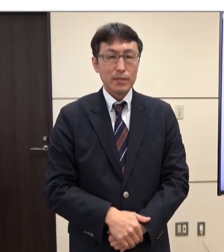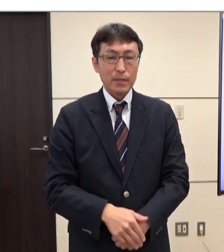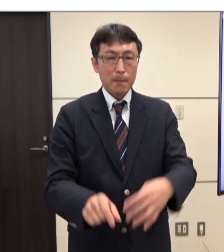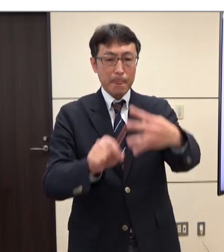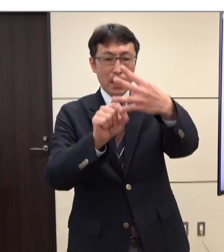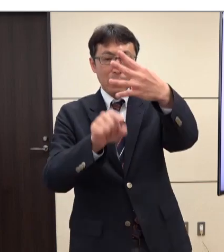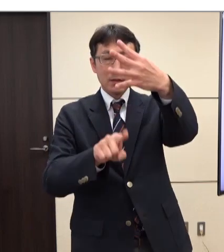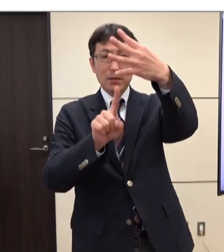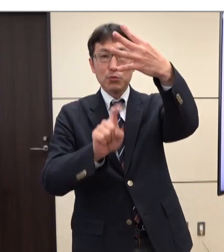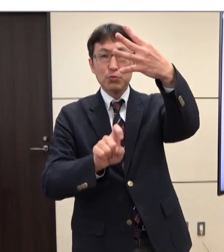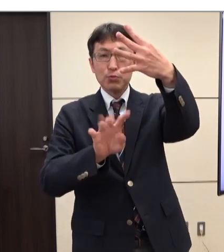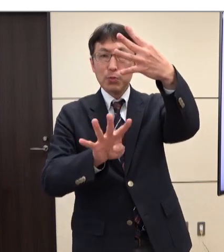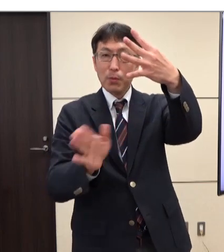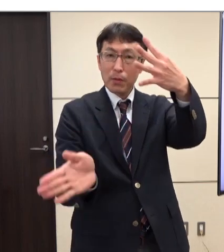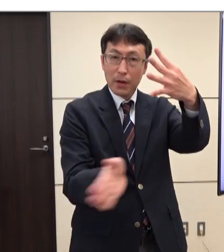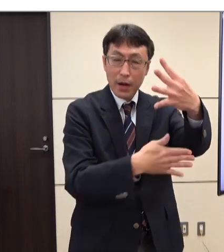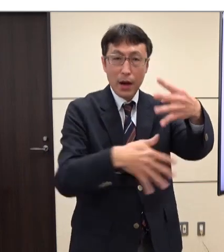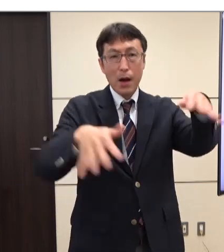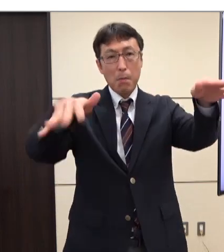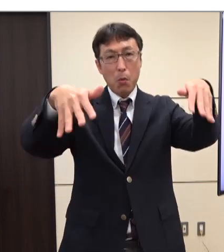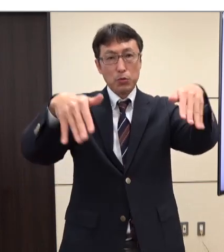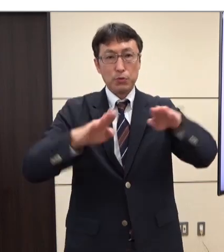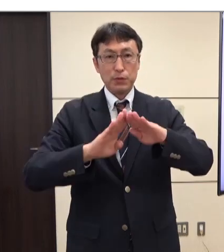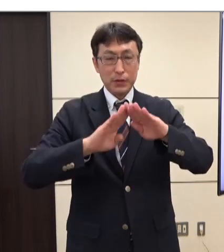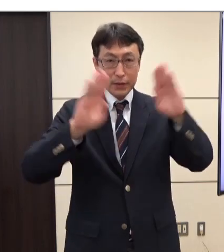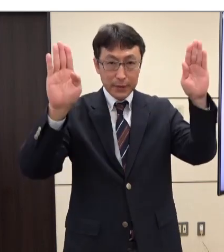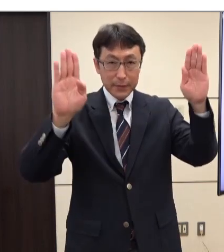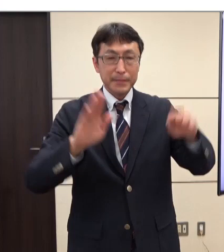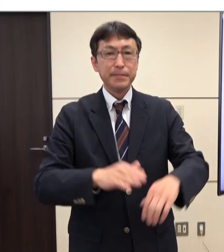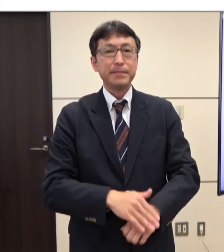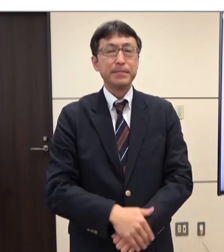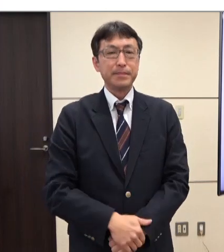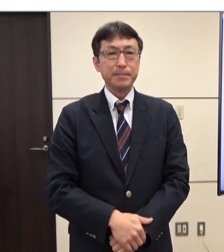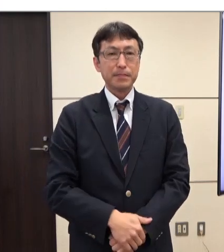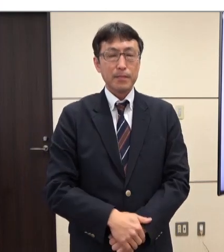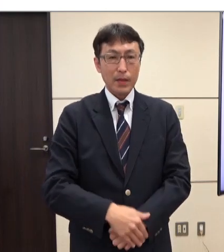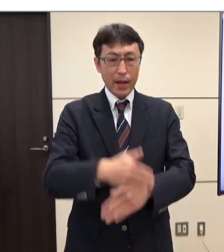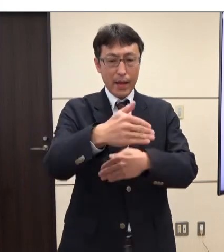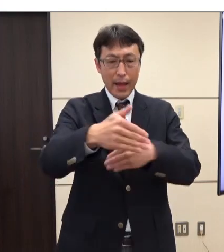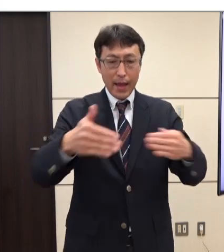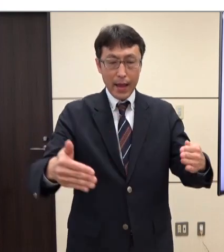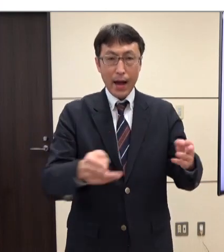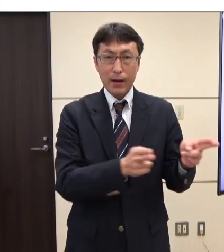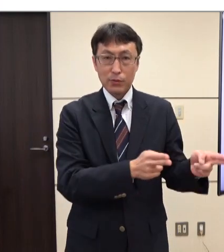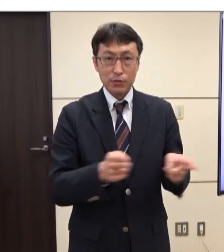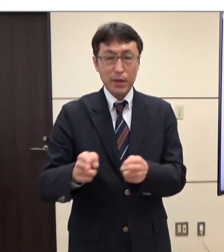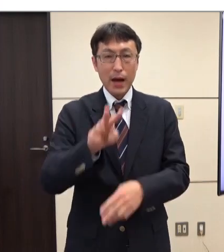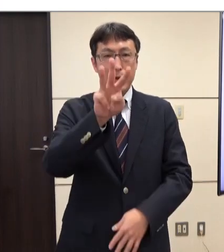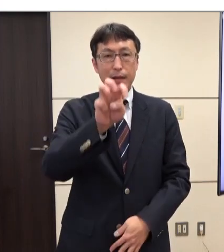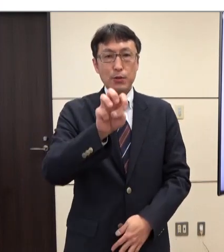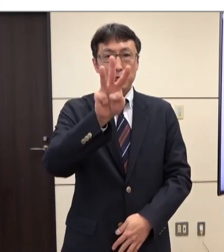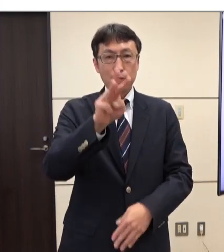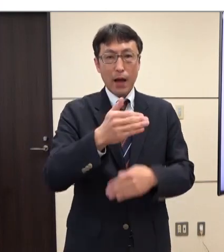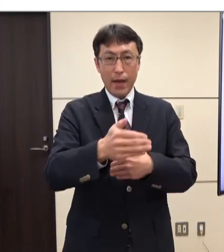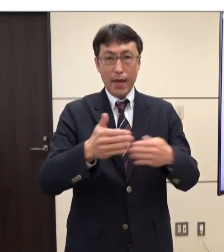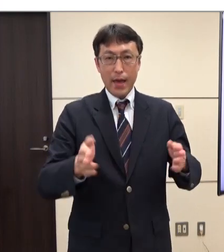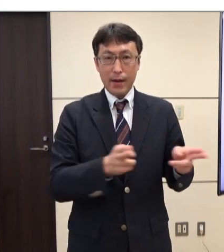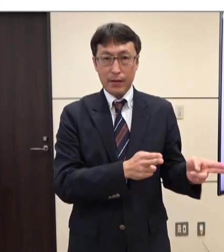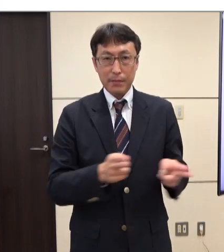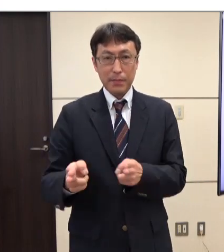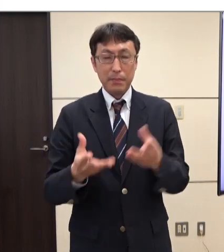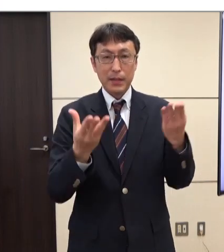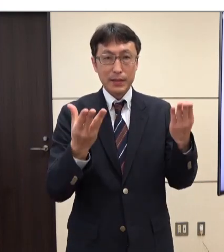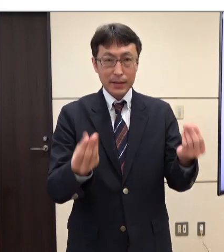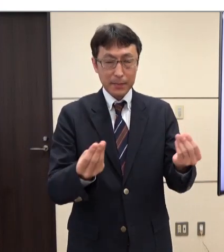4月14日から募集を開始しまして、まあ、今回は合計33戸募集をいたしますが、今後、